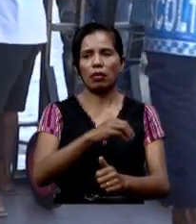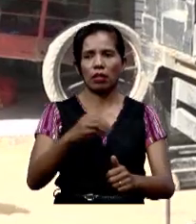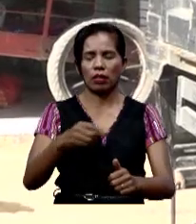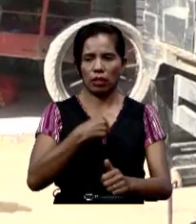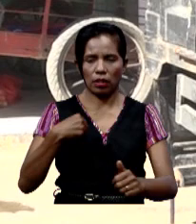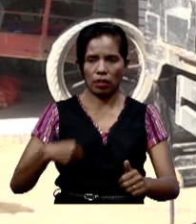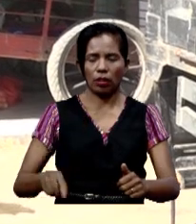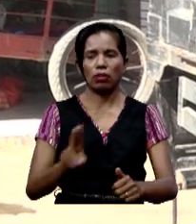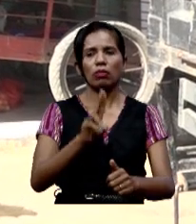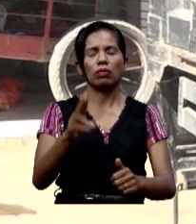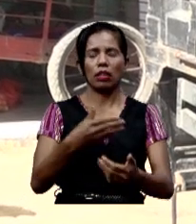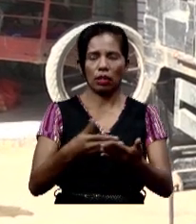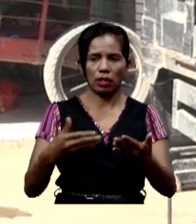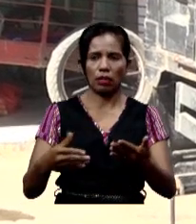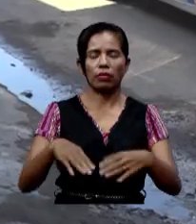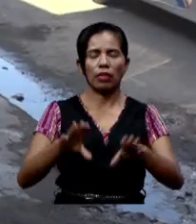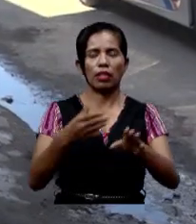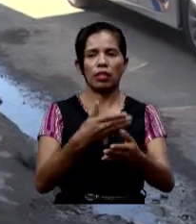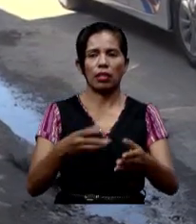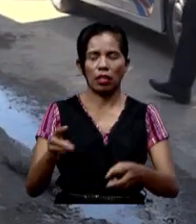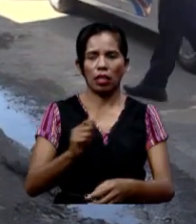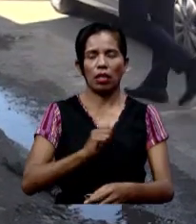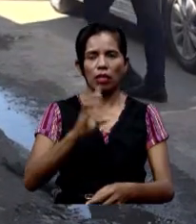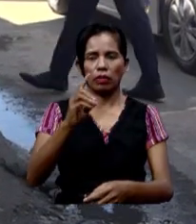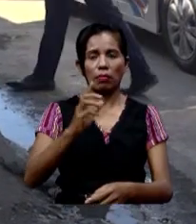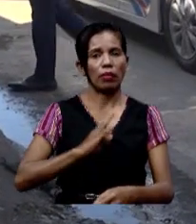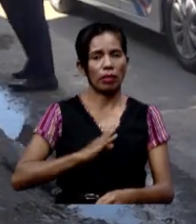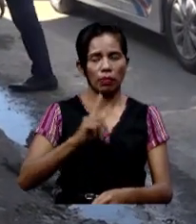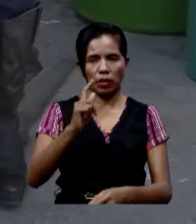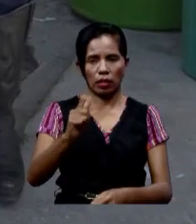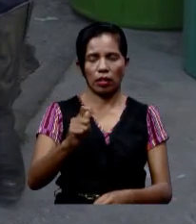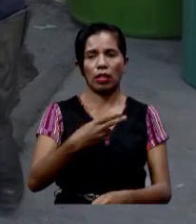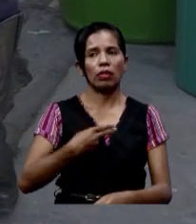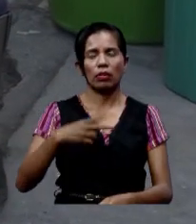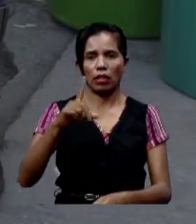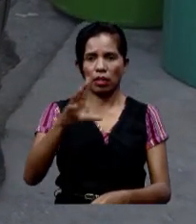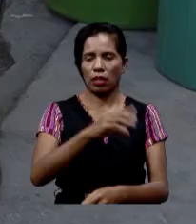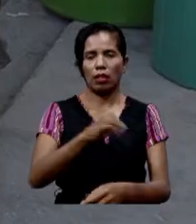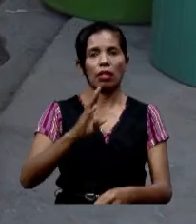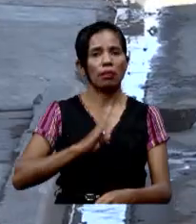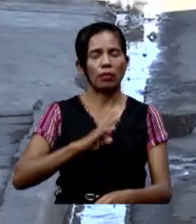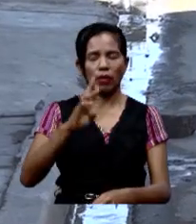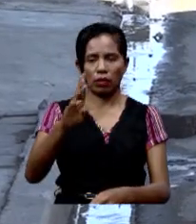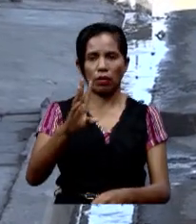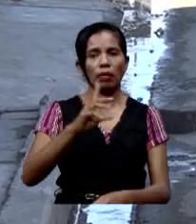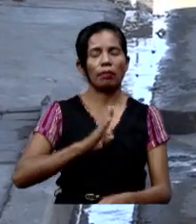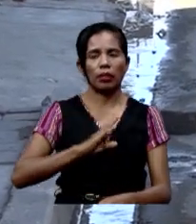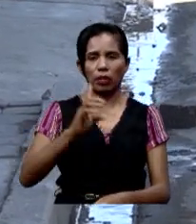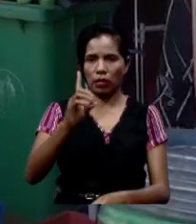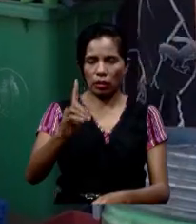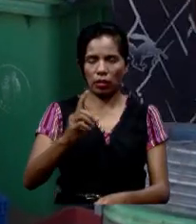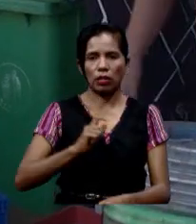nebe ocupa ya trotuar leten makanesan audian bairu pite hurilaran kampung baru bekora bidau